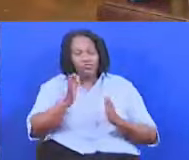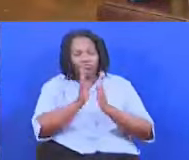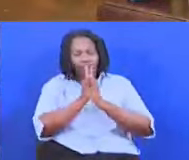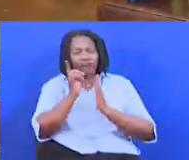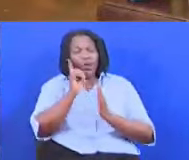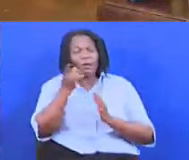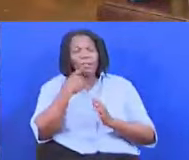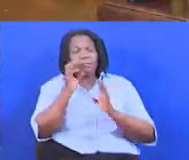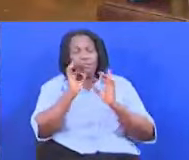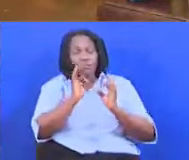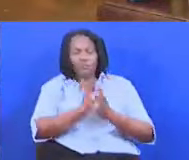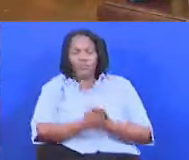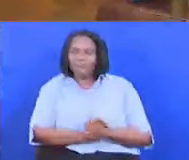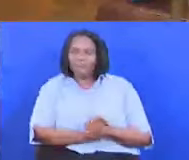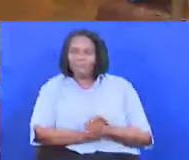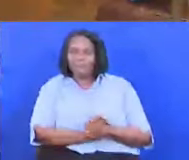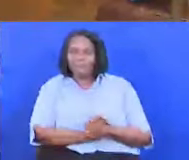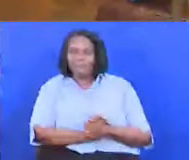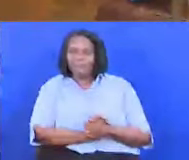Kwa maswali